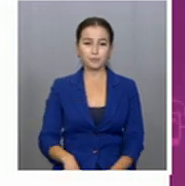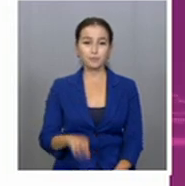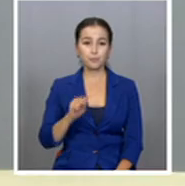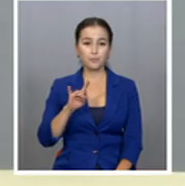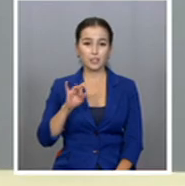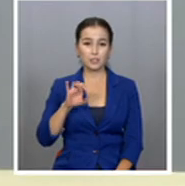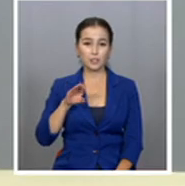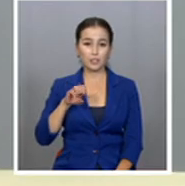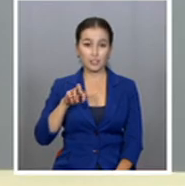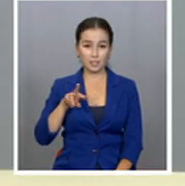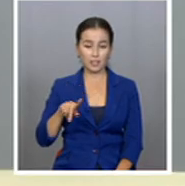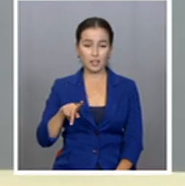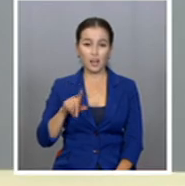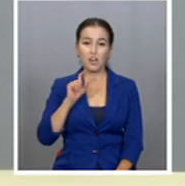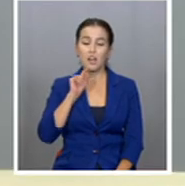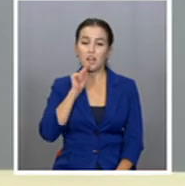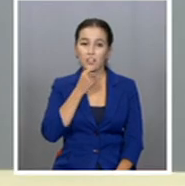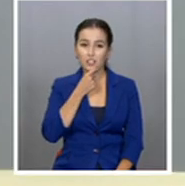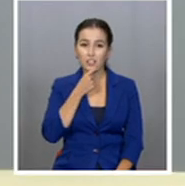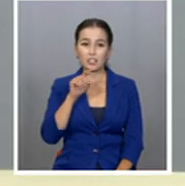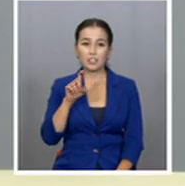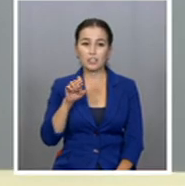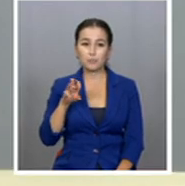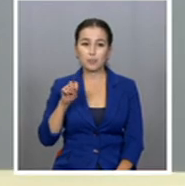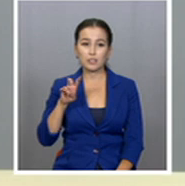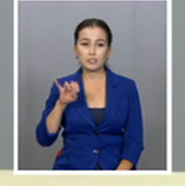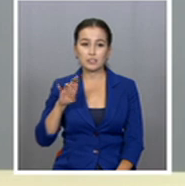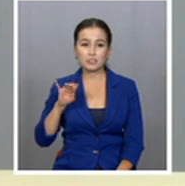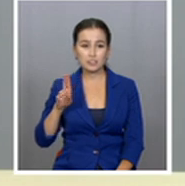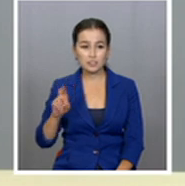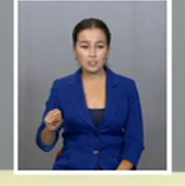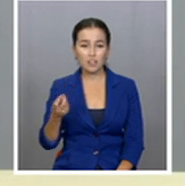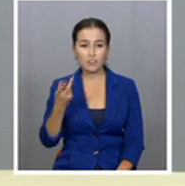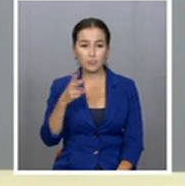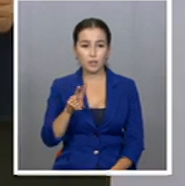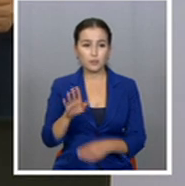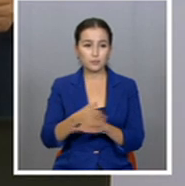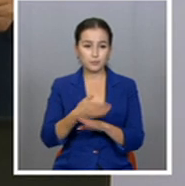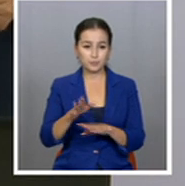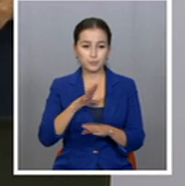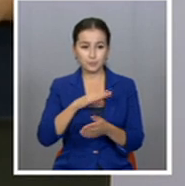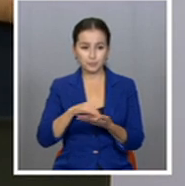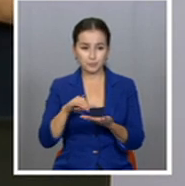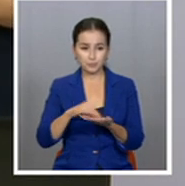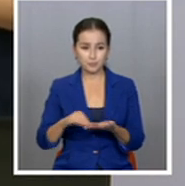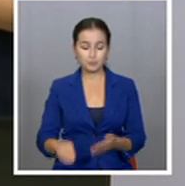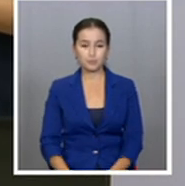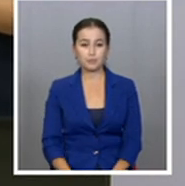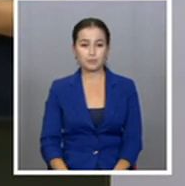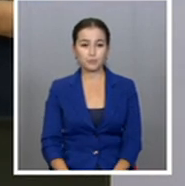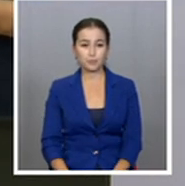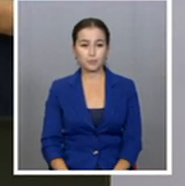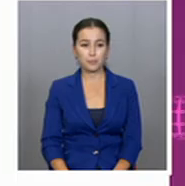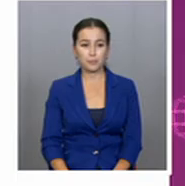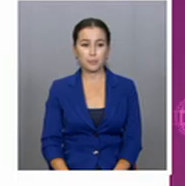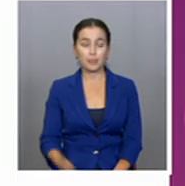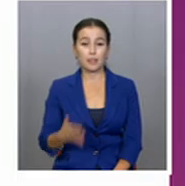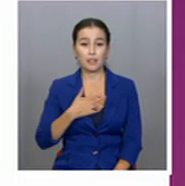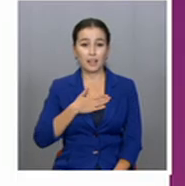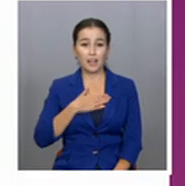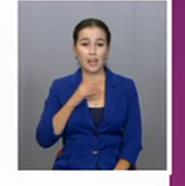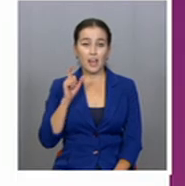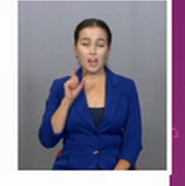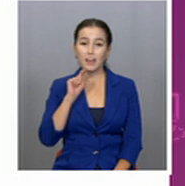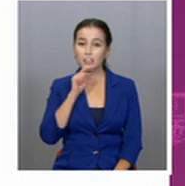Аристотель экономика және хримантистика деп екіге бөліп қарастырған екен. Бізге экономика